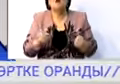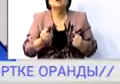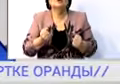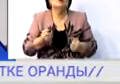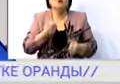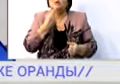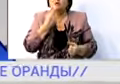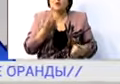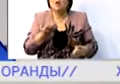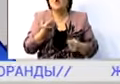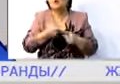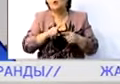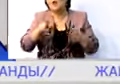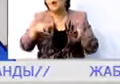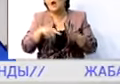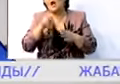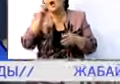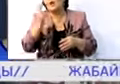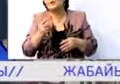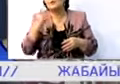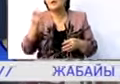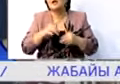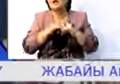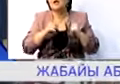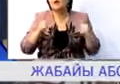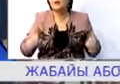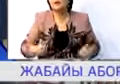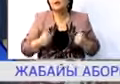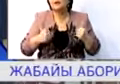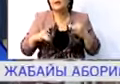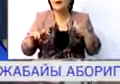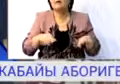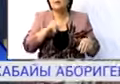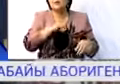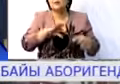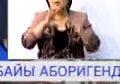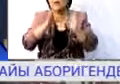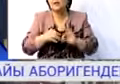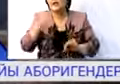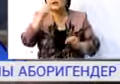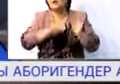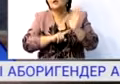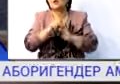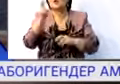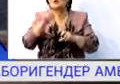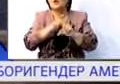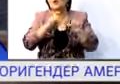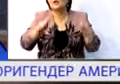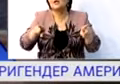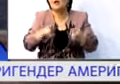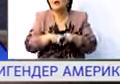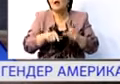емес. Мәжілісте сондай ақ қаланың әлеуметтік экономикалық даму серпіні бойынша атқарылып жатқан жұмыстар сараланды. Жыл басынан бері өнеркәсіп